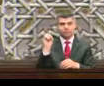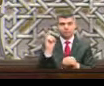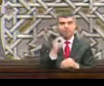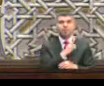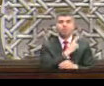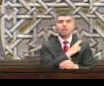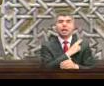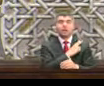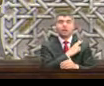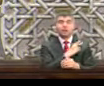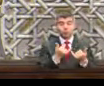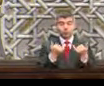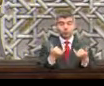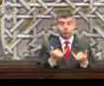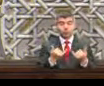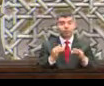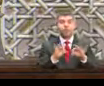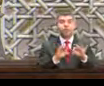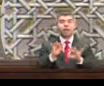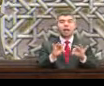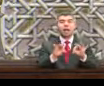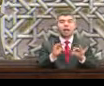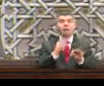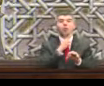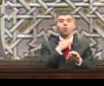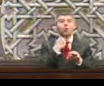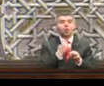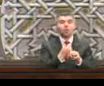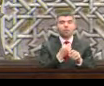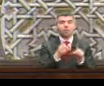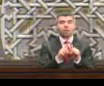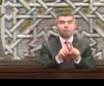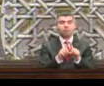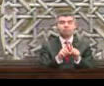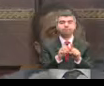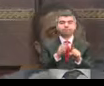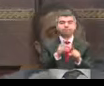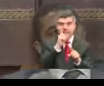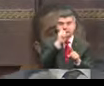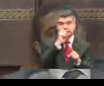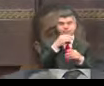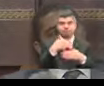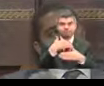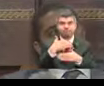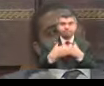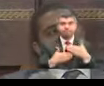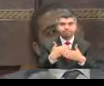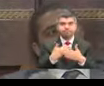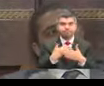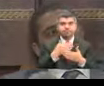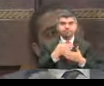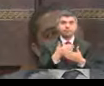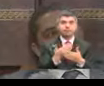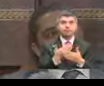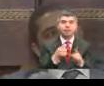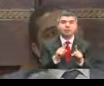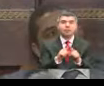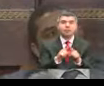الاجراءات التراجعيه ديال الحكومه تتاكد بان هناك تراجع في هذا المسار هذا، خصوصا انه في الحركه